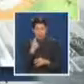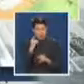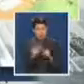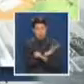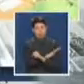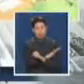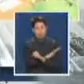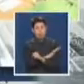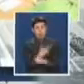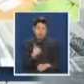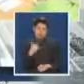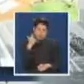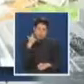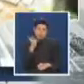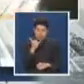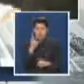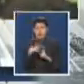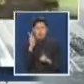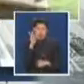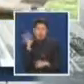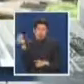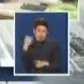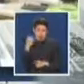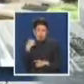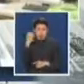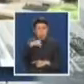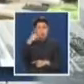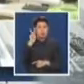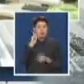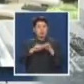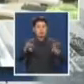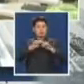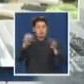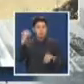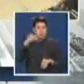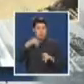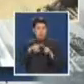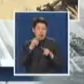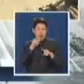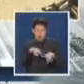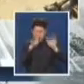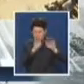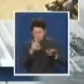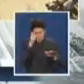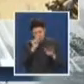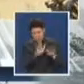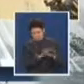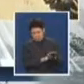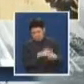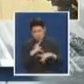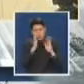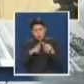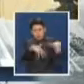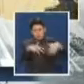ถ้วนนะครับซึ่งแน่นอนนะครับก็จะมีรายงานข่าวทุกวันนะครับโดยเฉพาะยิ่งในพื้นที่ที่น้ำท่วมขังนานๆนะครับที่ประชาชนบางส่วนเ